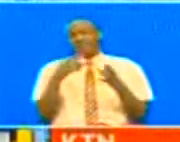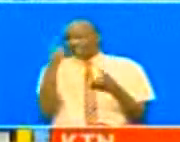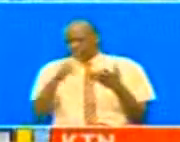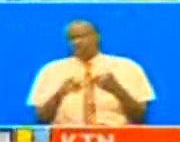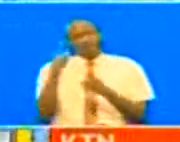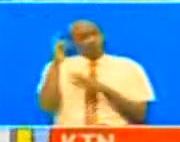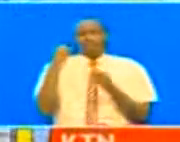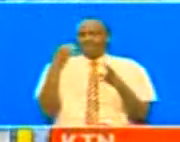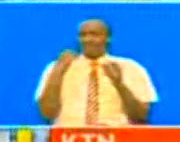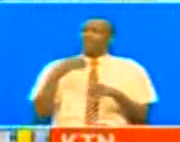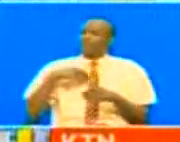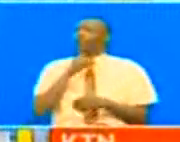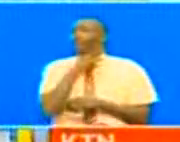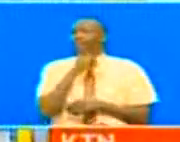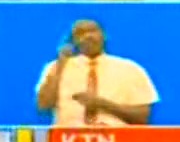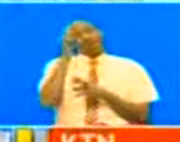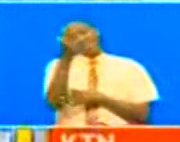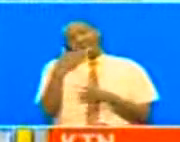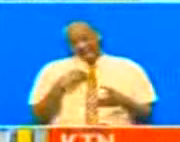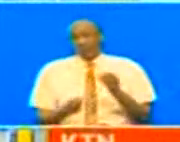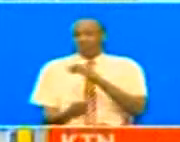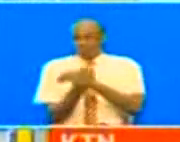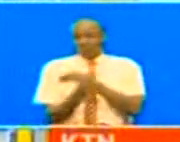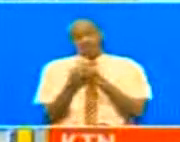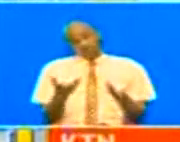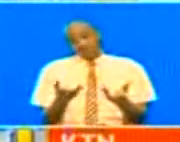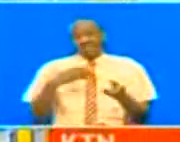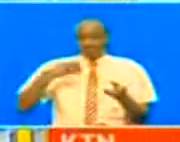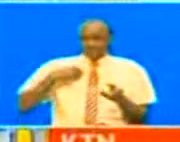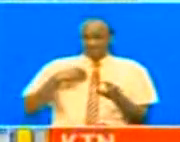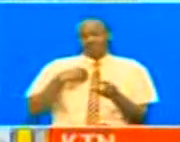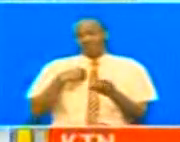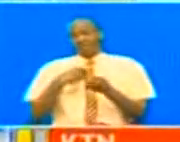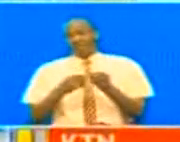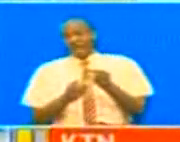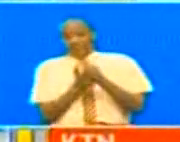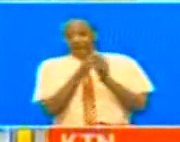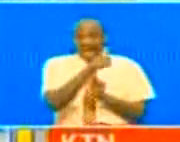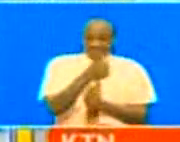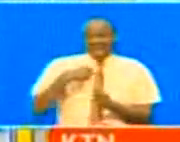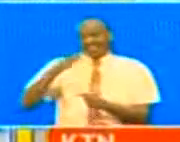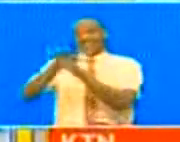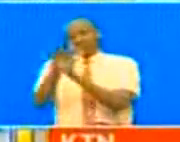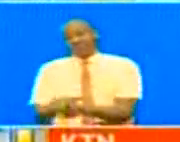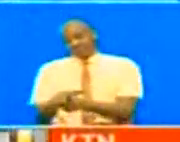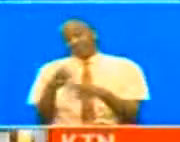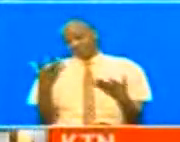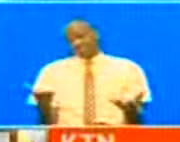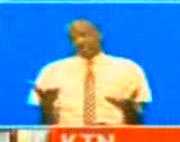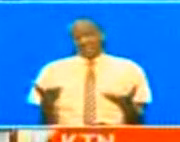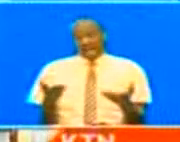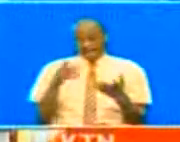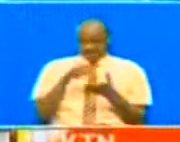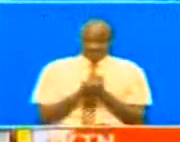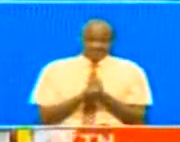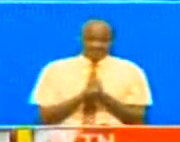kiwemo ulaji rushwa, kubadili mkondo wa haki, mapendeleo, kuahirisha kesi pasi ya kuambia wahusika licha ya